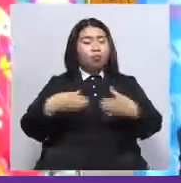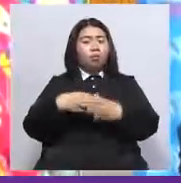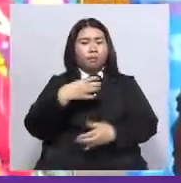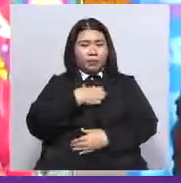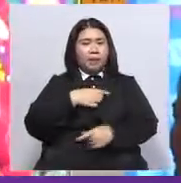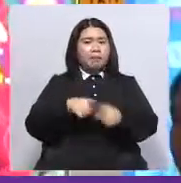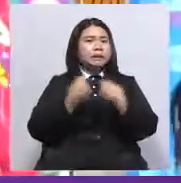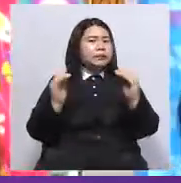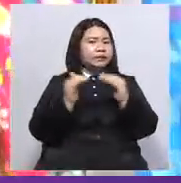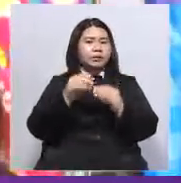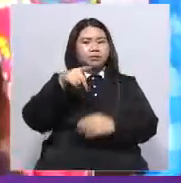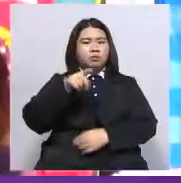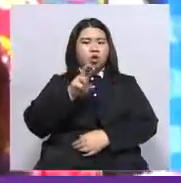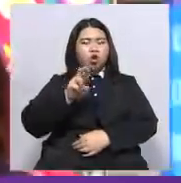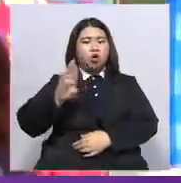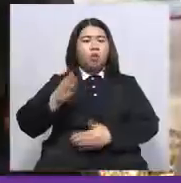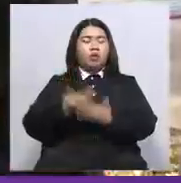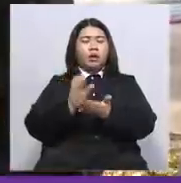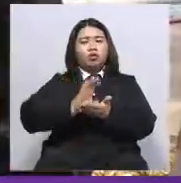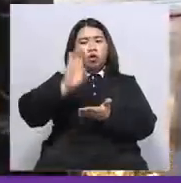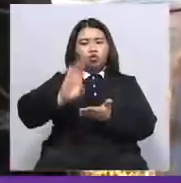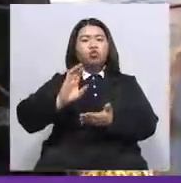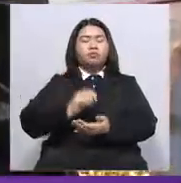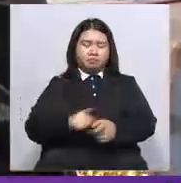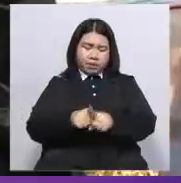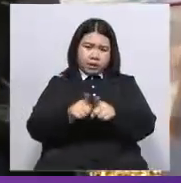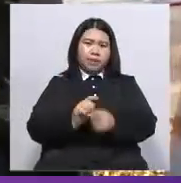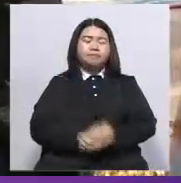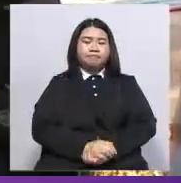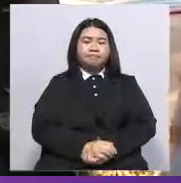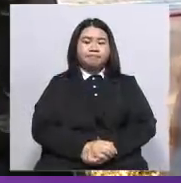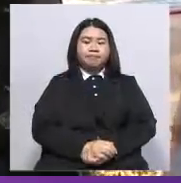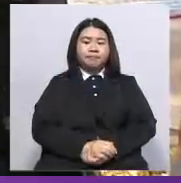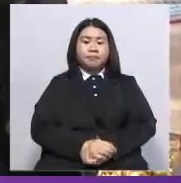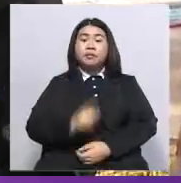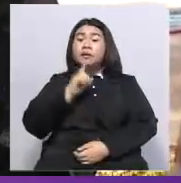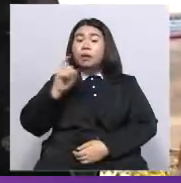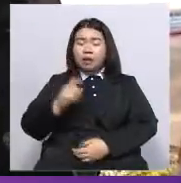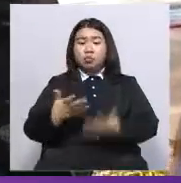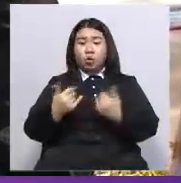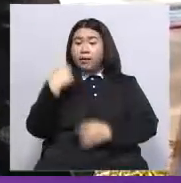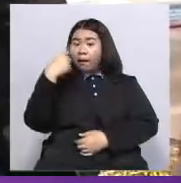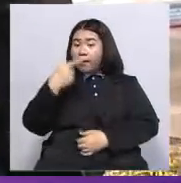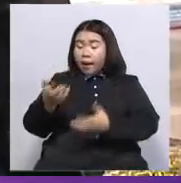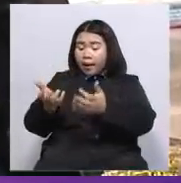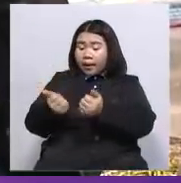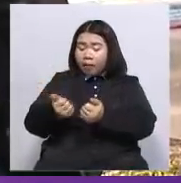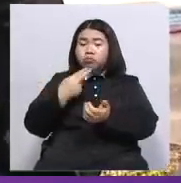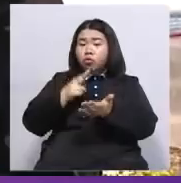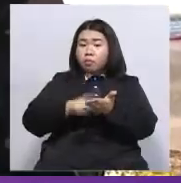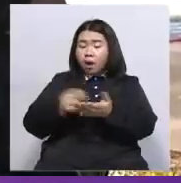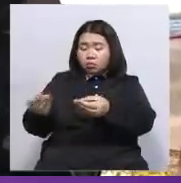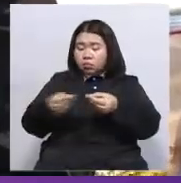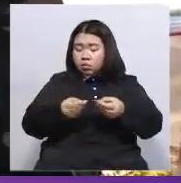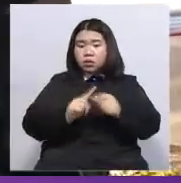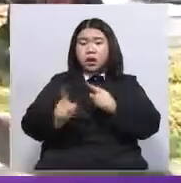สิทธิ์ตามกรอบพรบของกองทุนฟื้นฟูนั่นเองค่ะ มีใครมารับหนังสือหรือยังคะแล้วก็แนวท